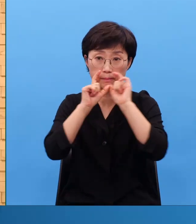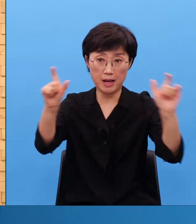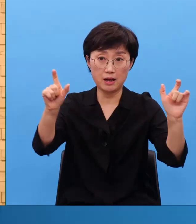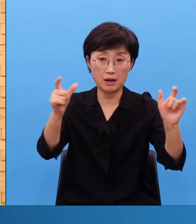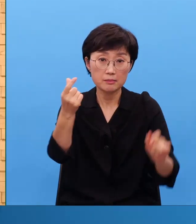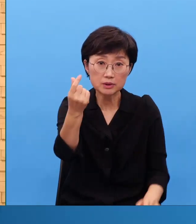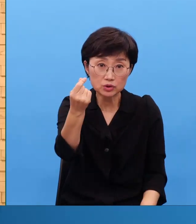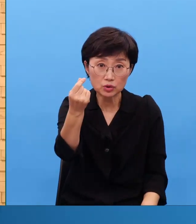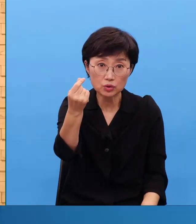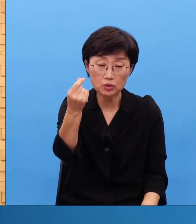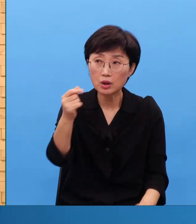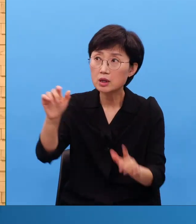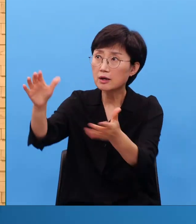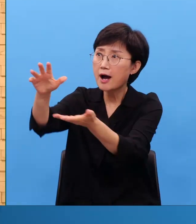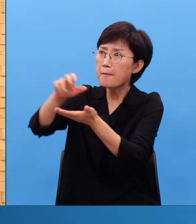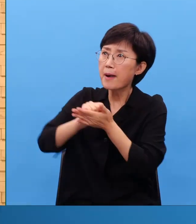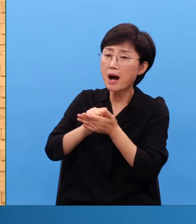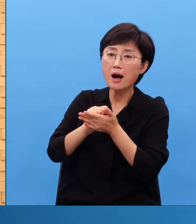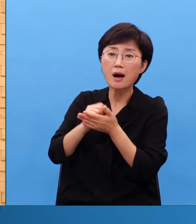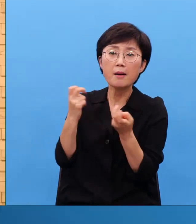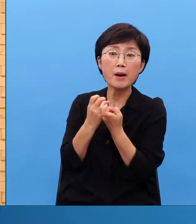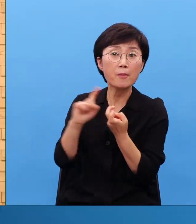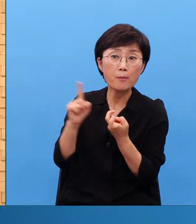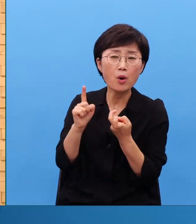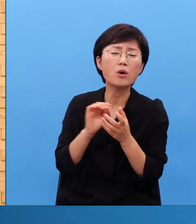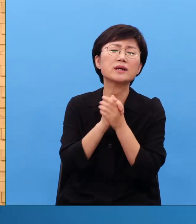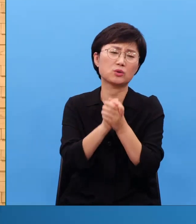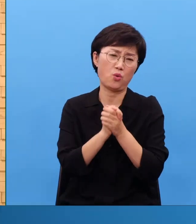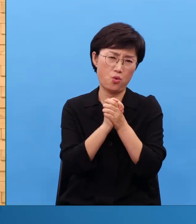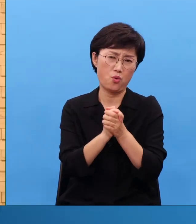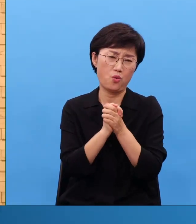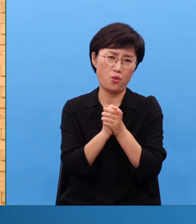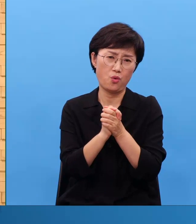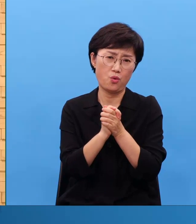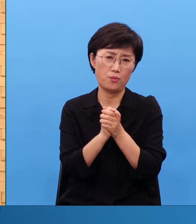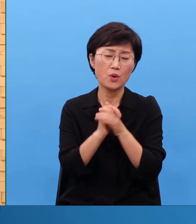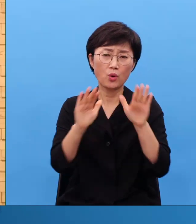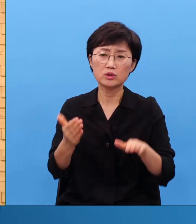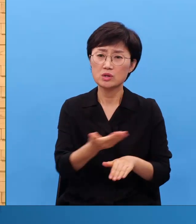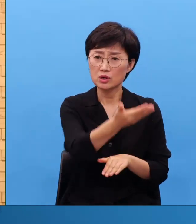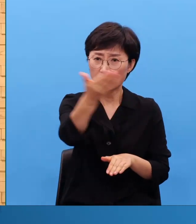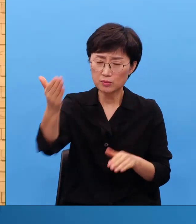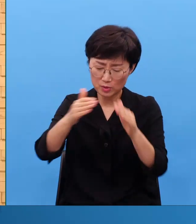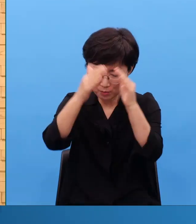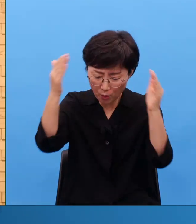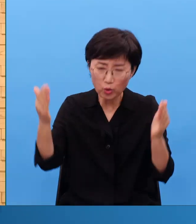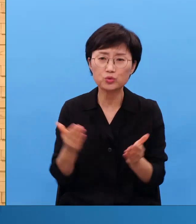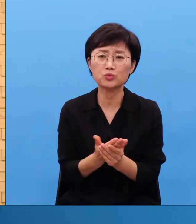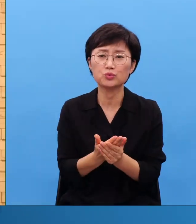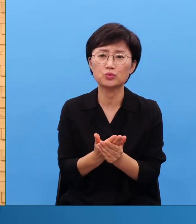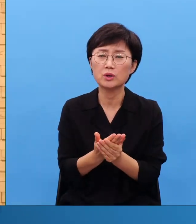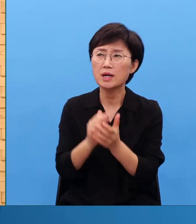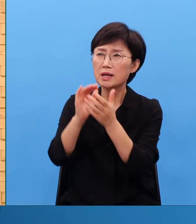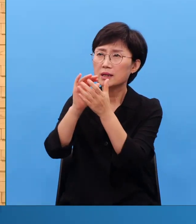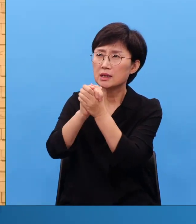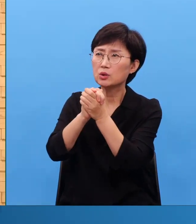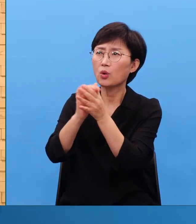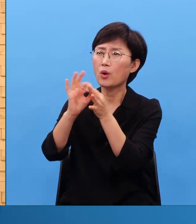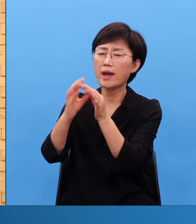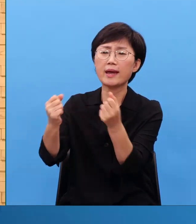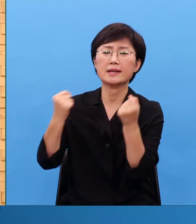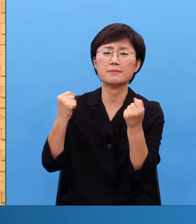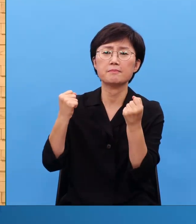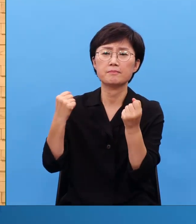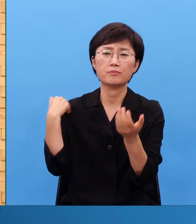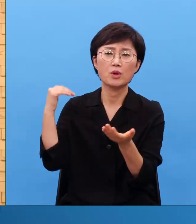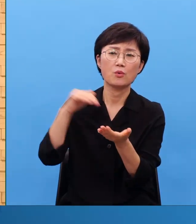것이다. so that's when I started to restore prayer. 새가족과 우리 모든 중기자분까지 여러분이 이 기도의 힘 회복해야 됩니다.